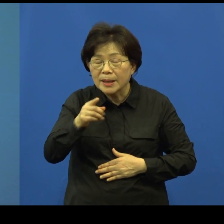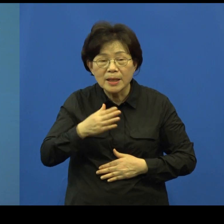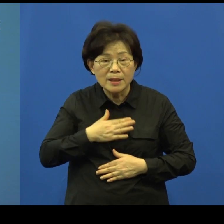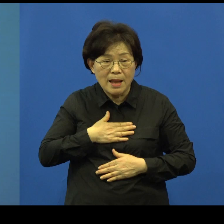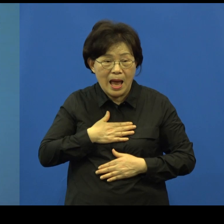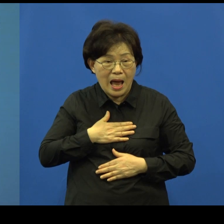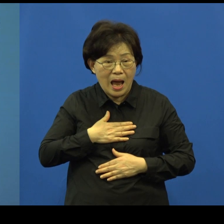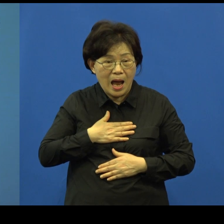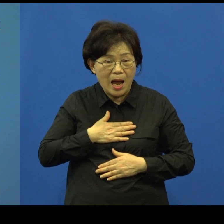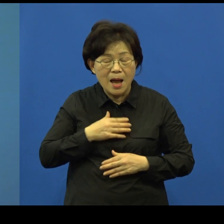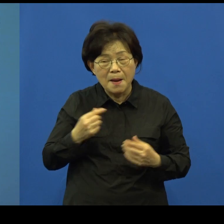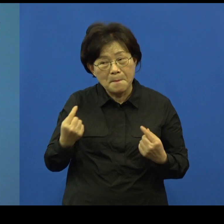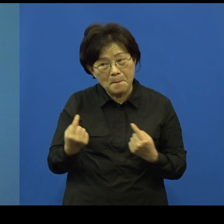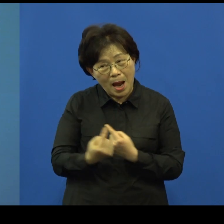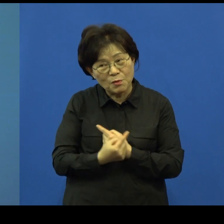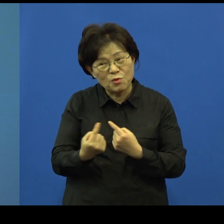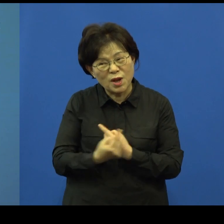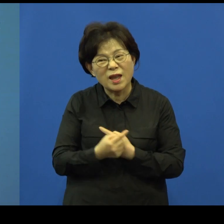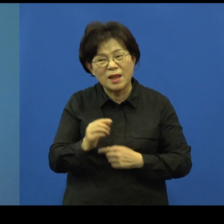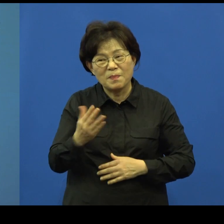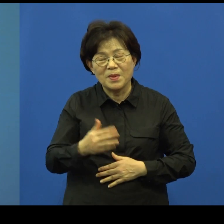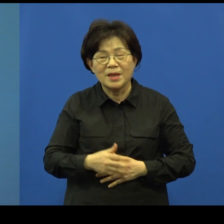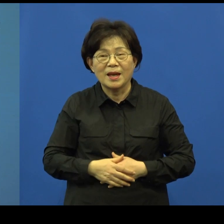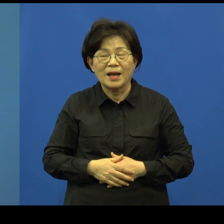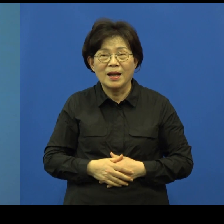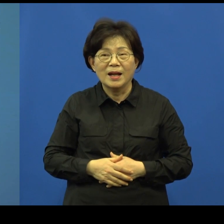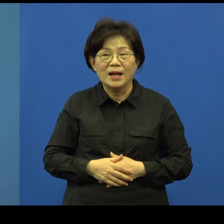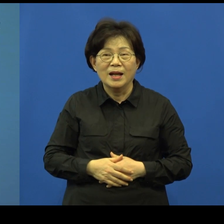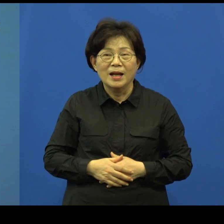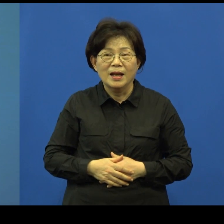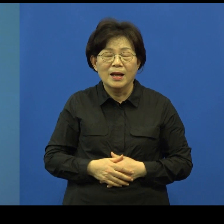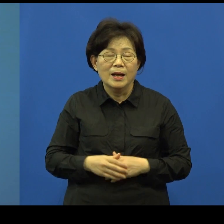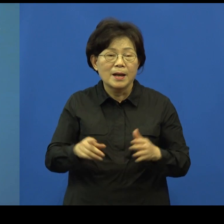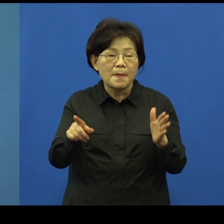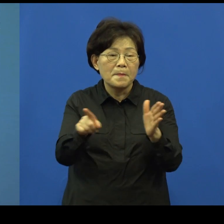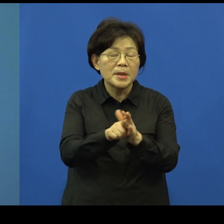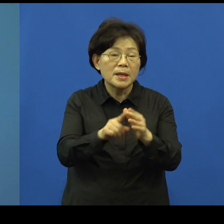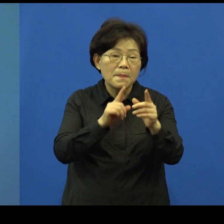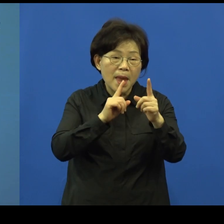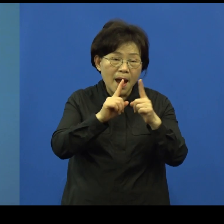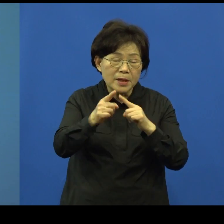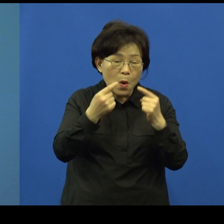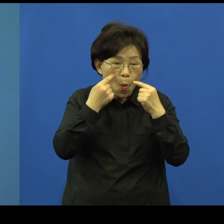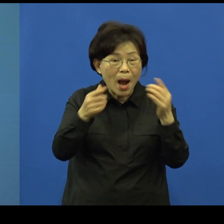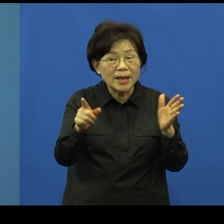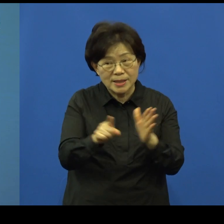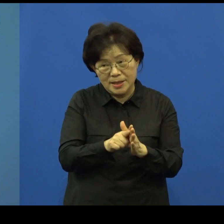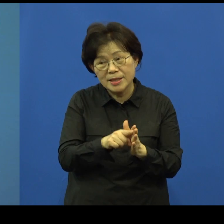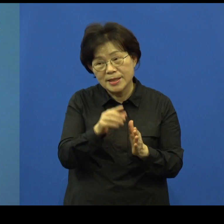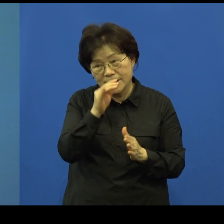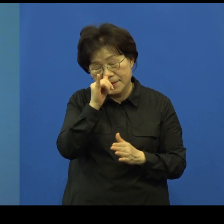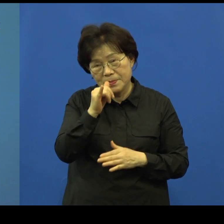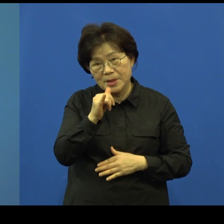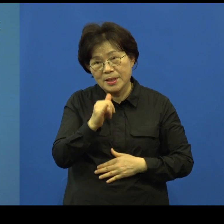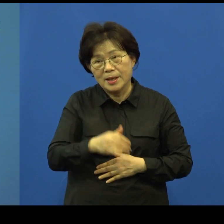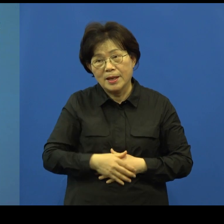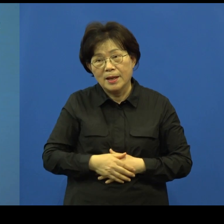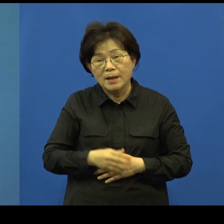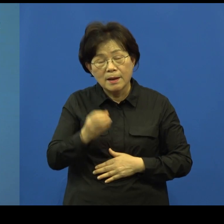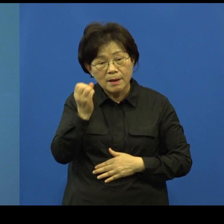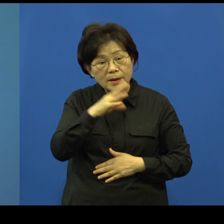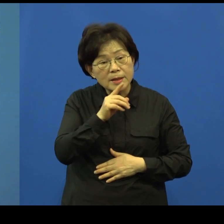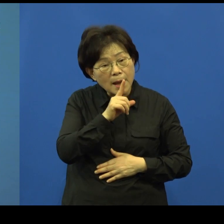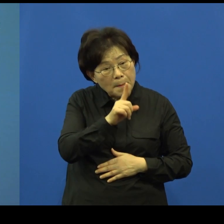바꾸는 거예요, 사실은. 예. 이 믿음의 언어는 확신에 차 있는 거죠, 여러분. 그러니까 그냥